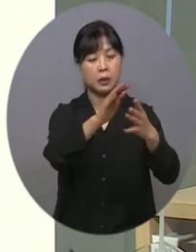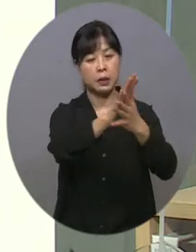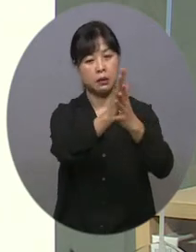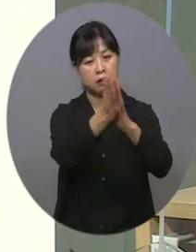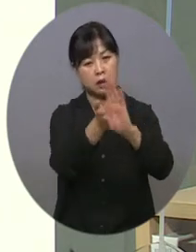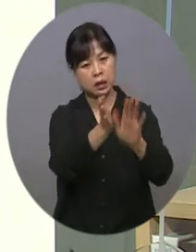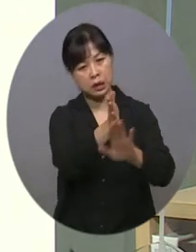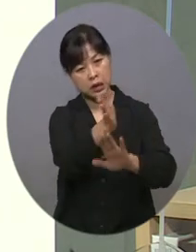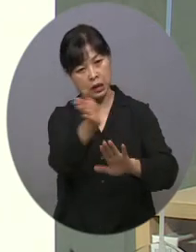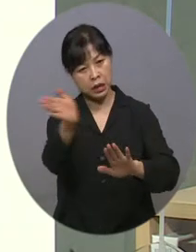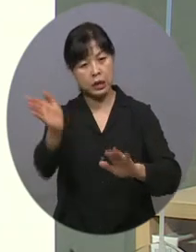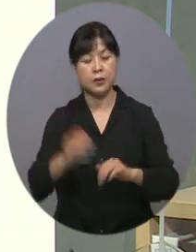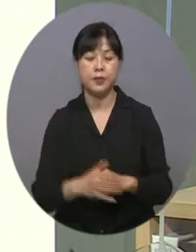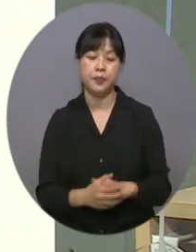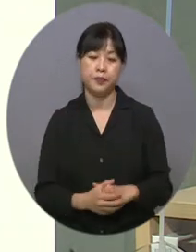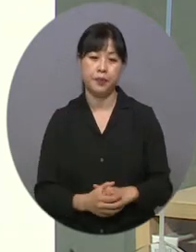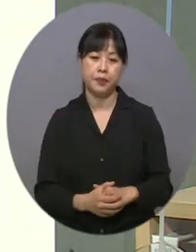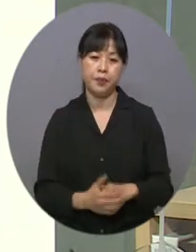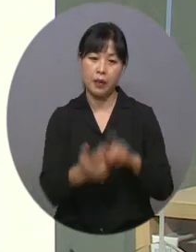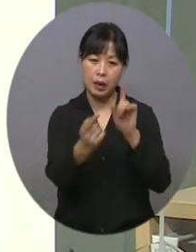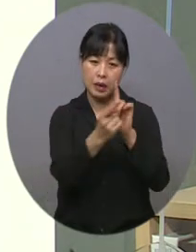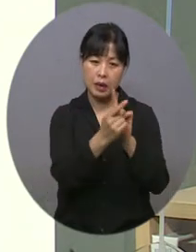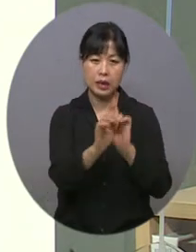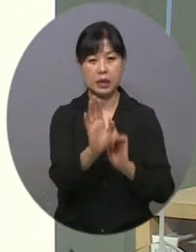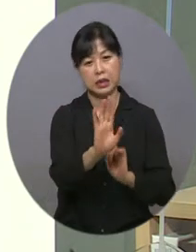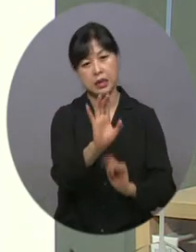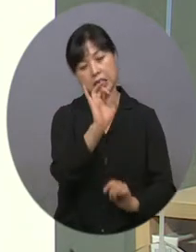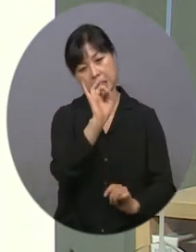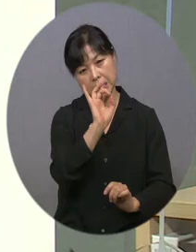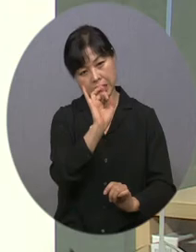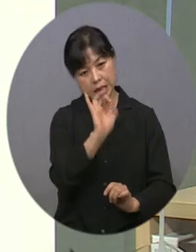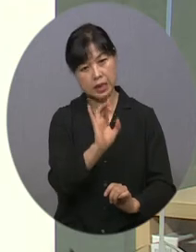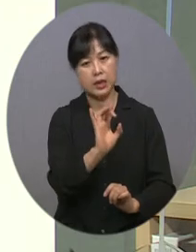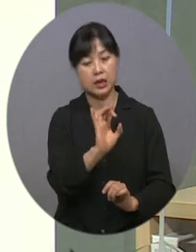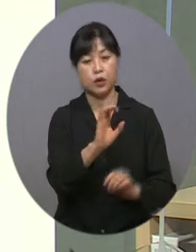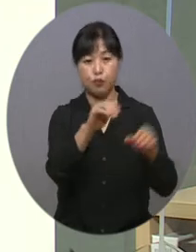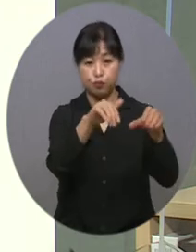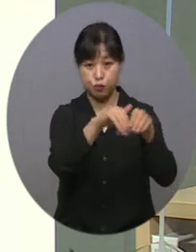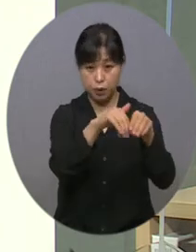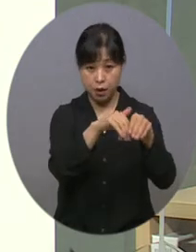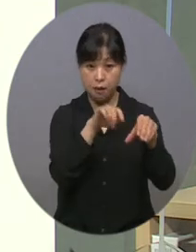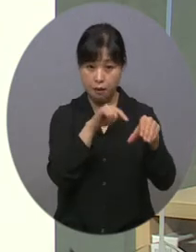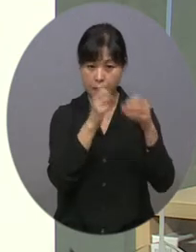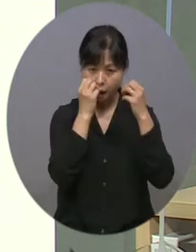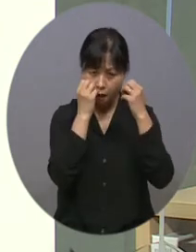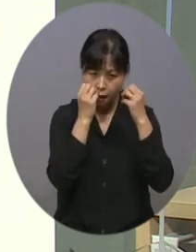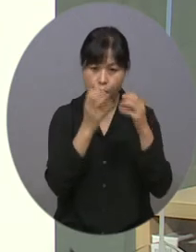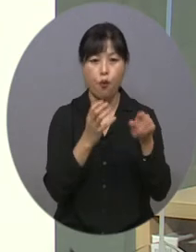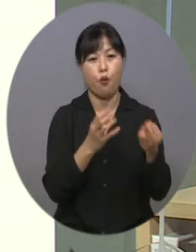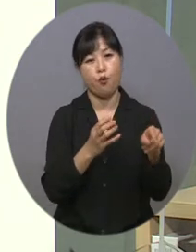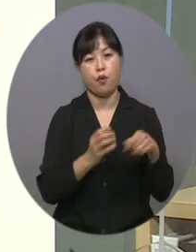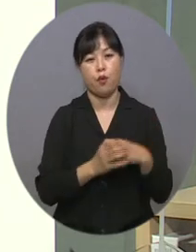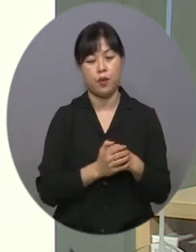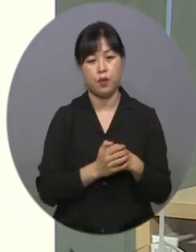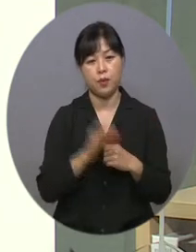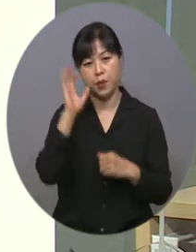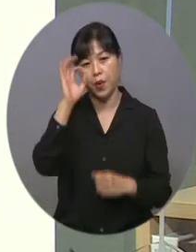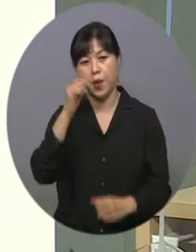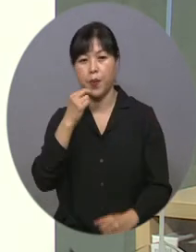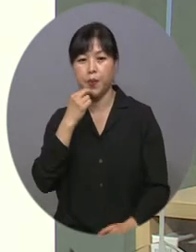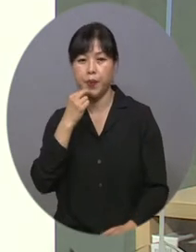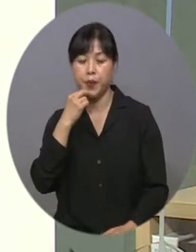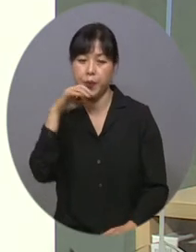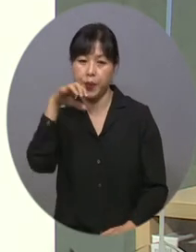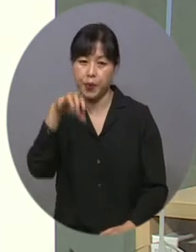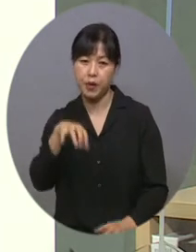있습니다. 비대면이라는 이상스러운 문화가 생겼고 보이지 않는 데서